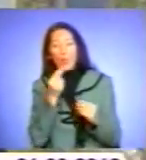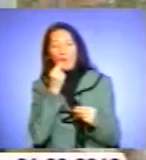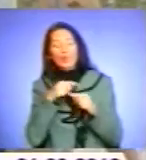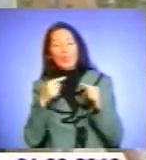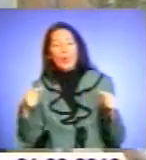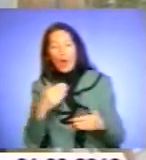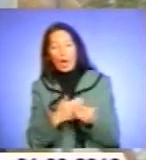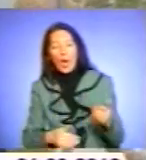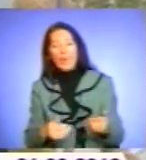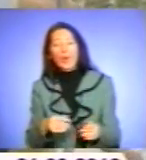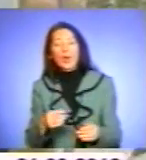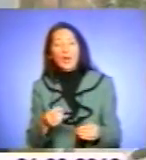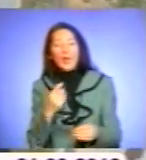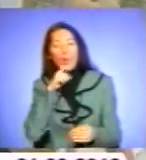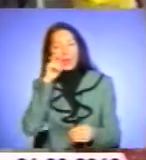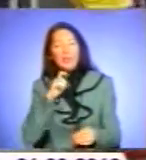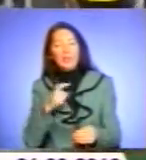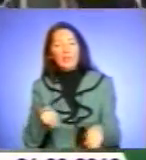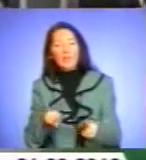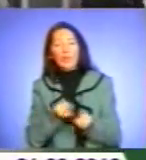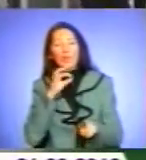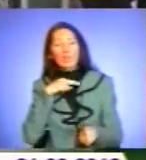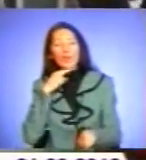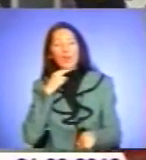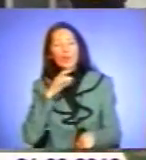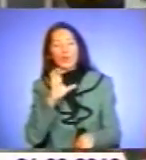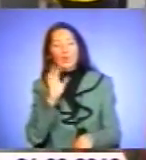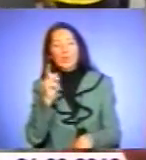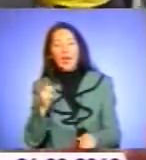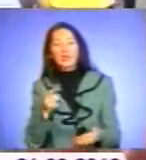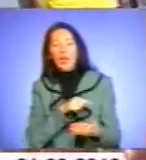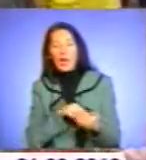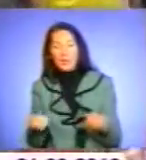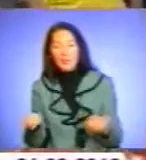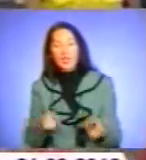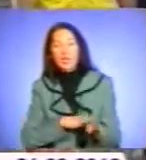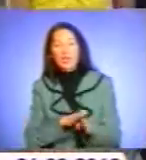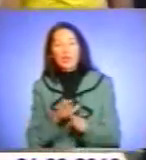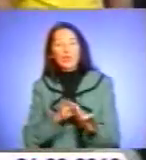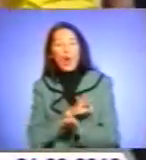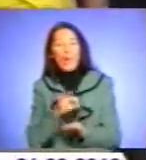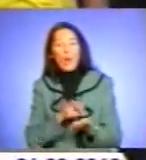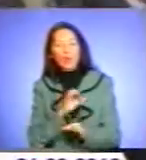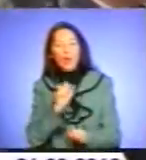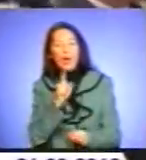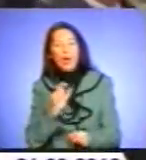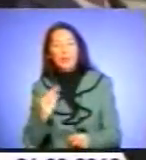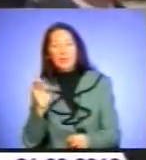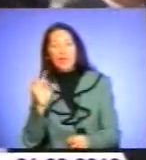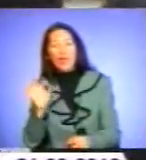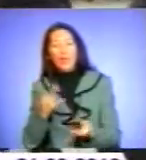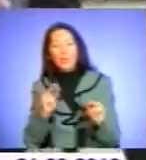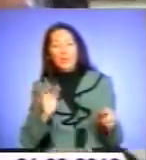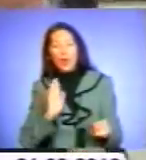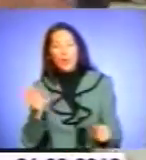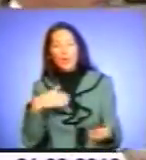і національної грошової одиниці. Він також зауважив соціальний аспект реалізованого проєкту. Микола Азаров пообіцяв, що буде ставити